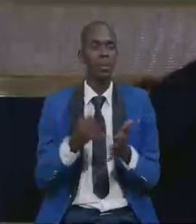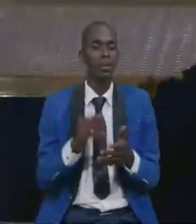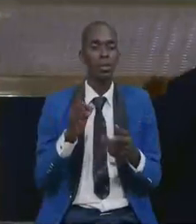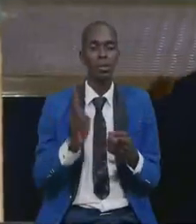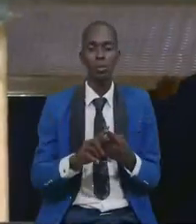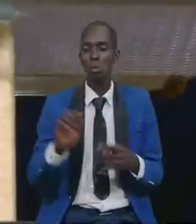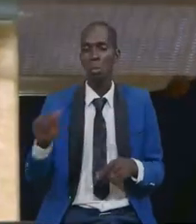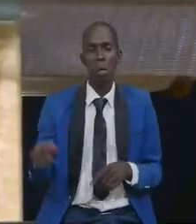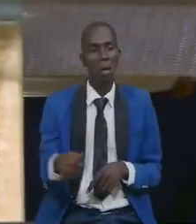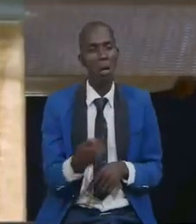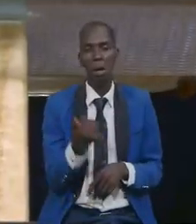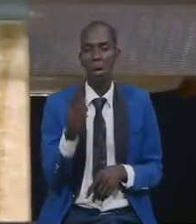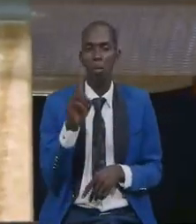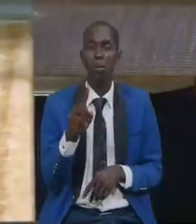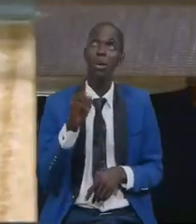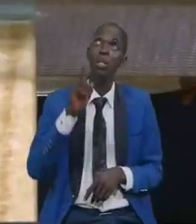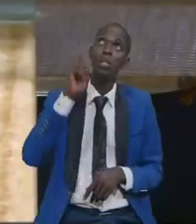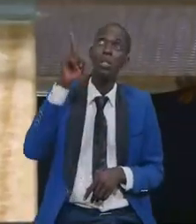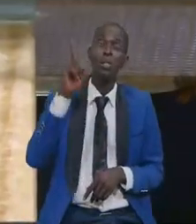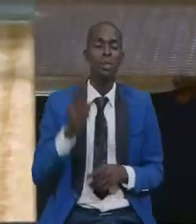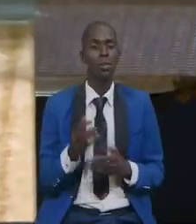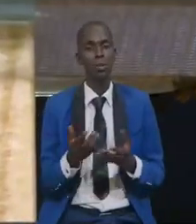qui il lui plaît.